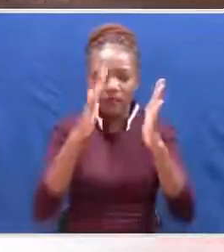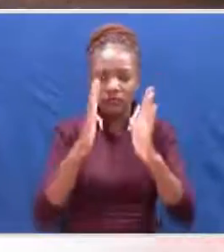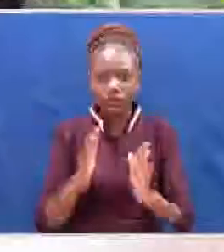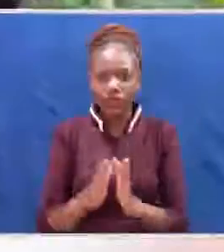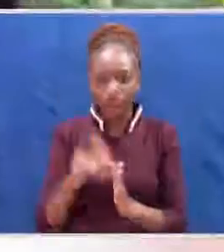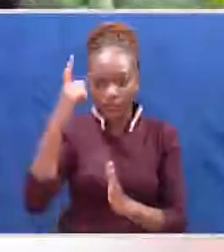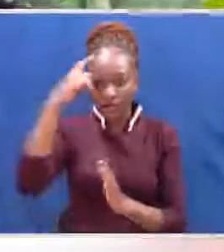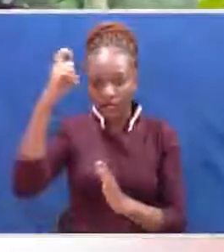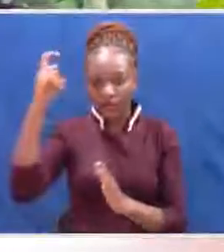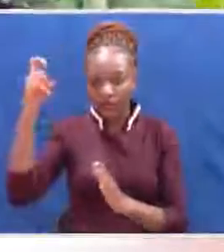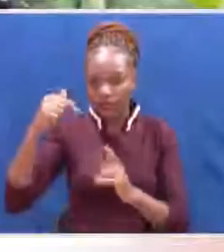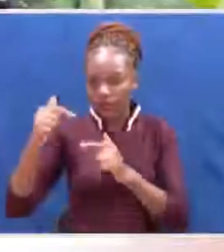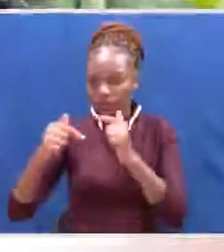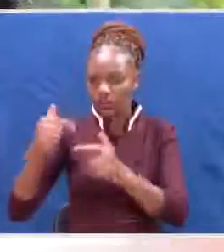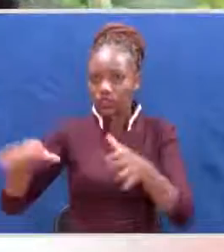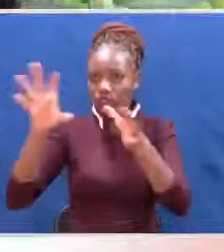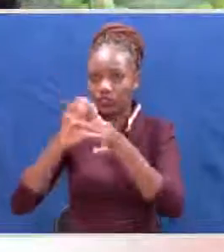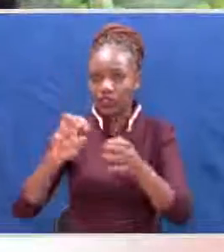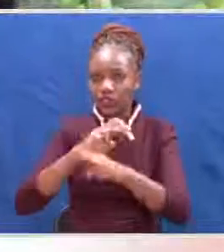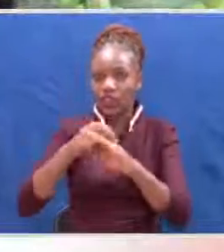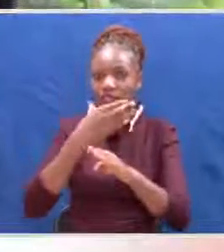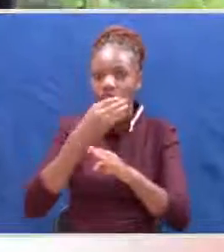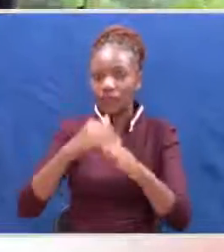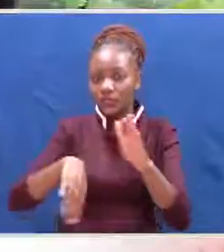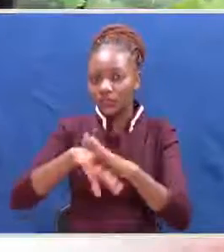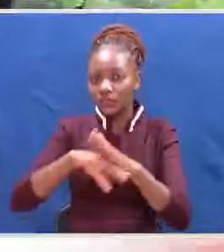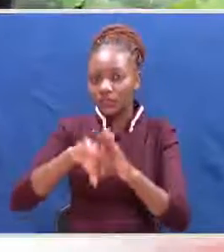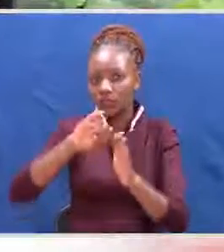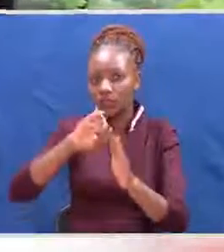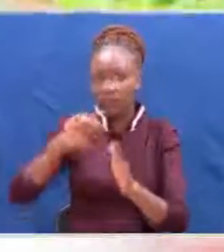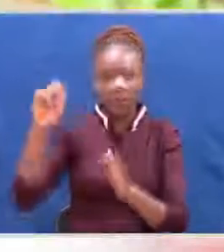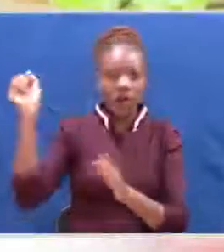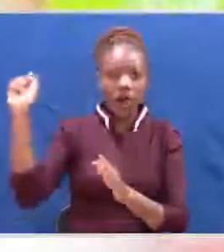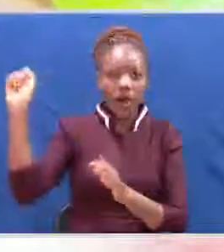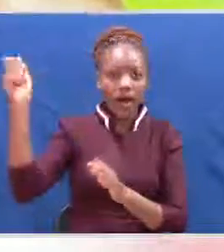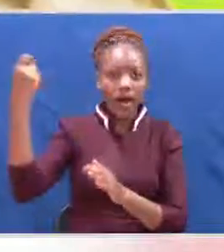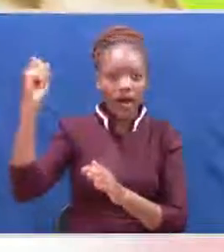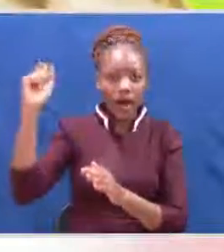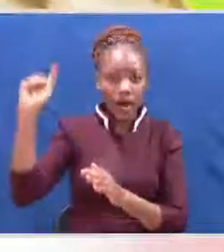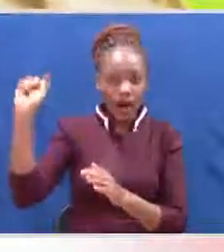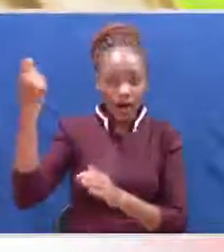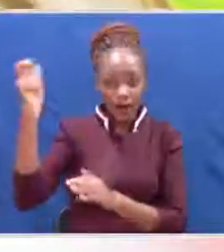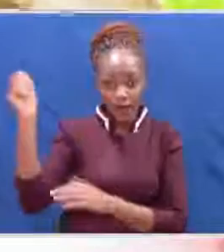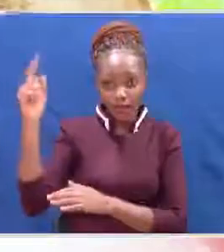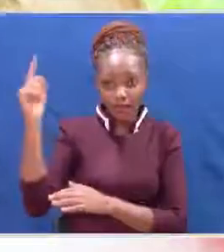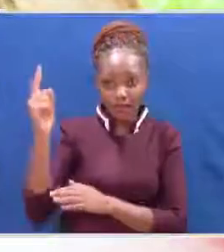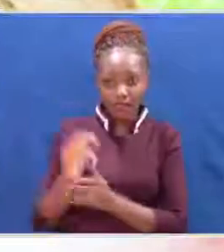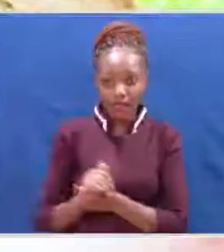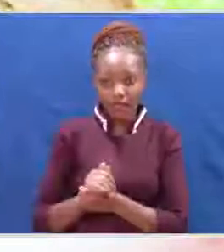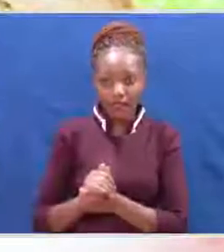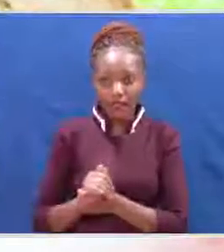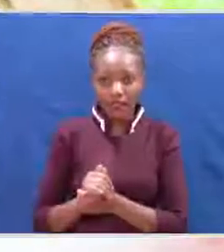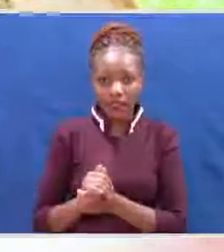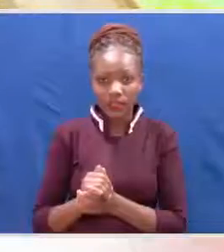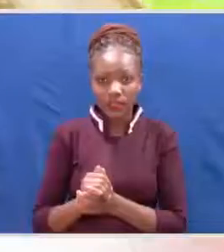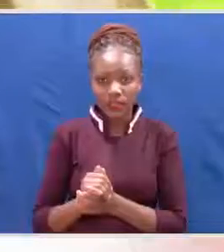dream, donning the national men's soccer team jersey, Harambee Stars. Mimi kingia kwa soccer,